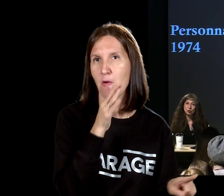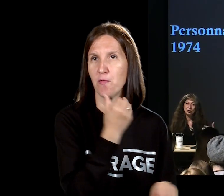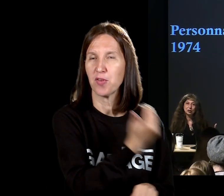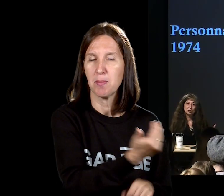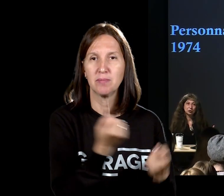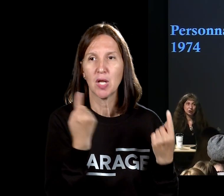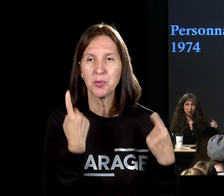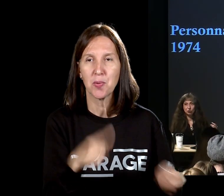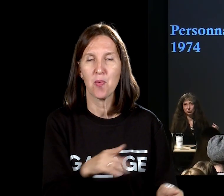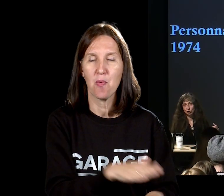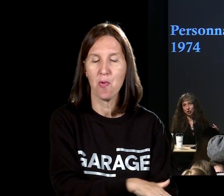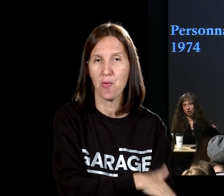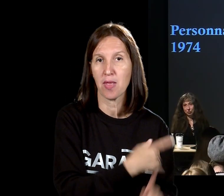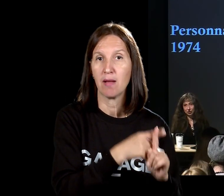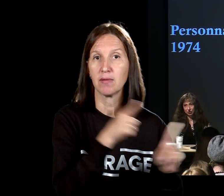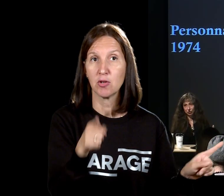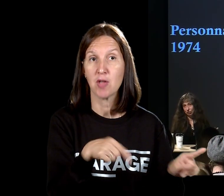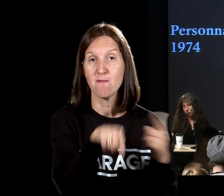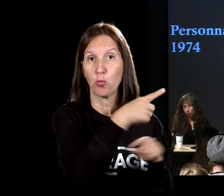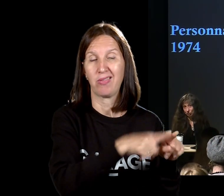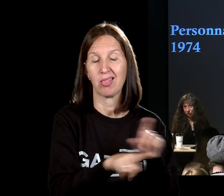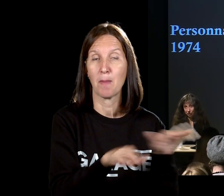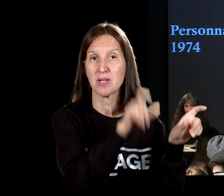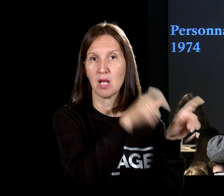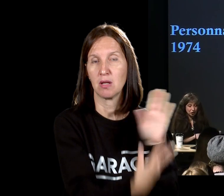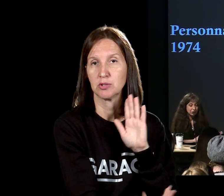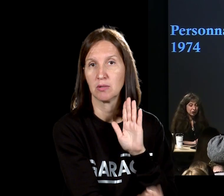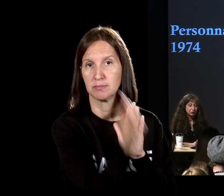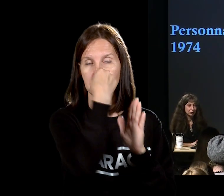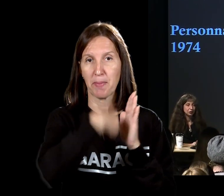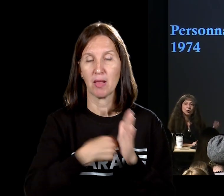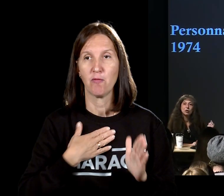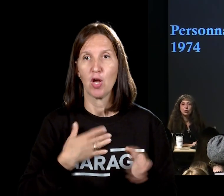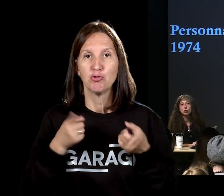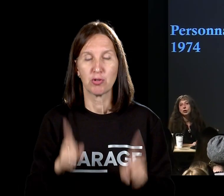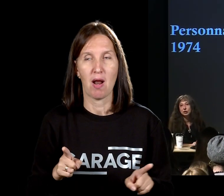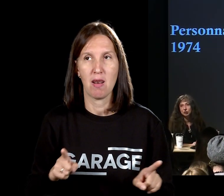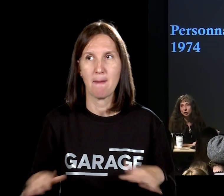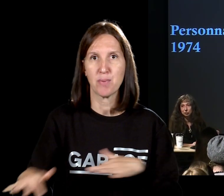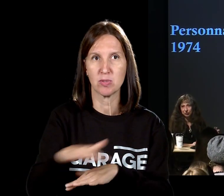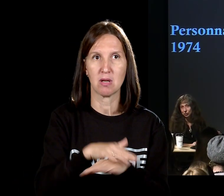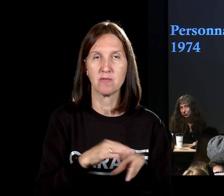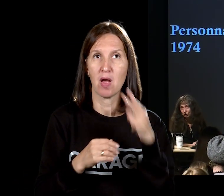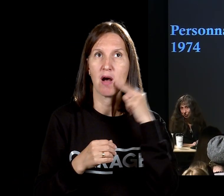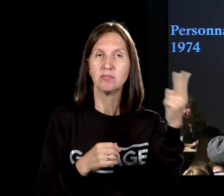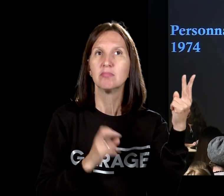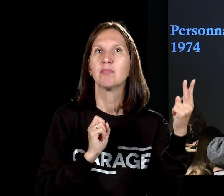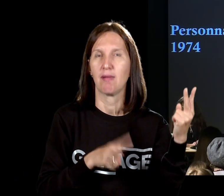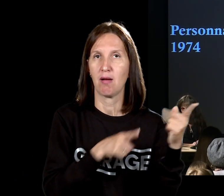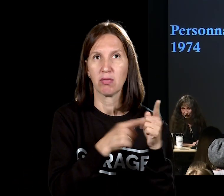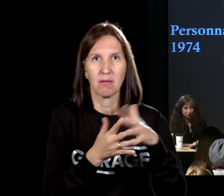временем, с другой длительностью вторгаются в наше реальное пространство, когда он может с ними столкнуться, как они выглядят, какого они размера по отношению к